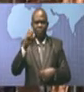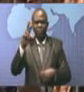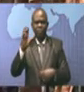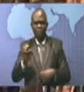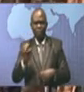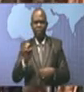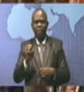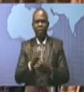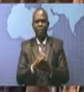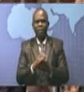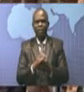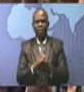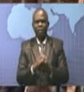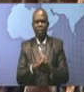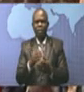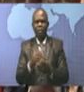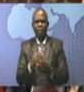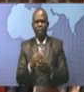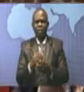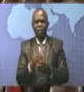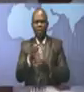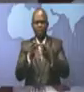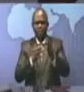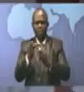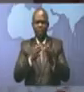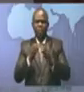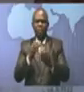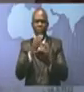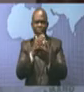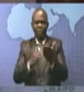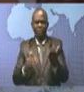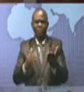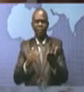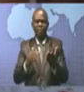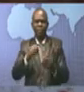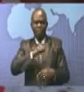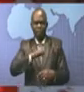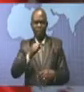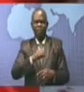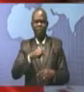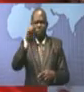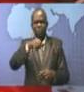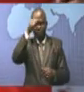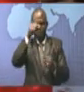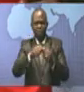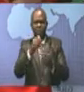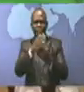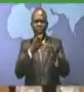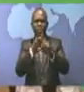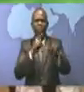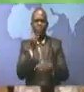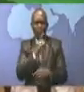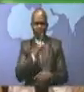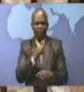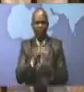clin d'œil à tous les membres du parti CNDD-FDD de ne pas oublier d'où est venu le parti CNDD-FDD. Ces